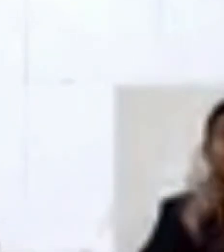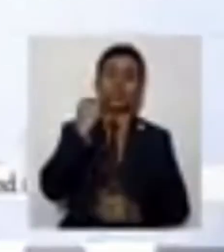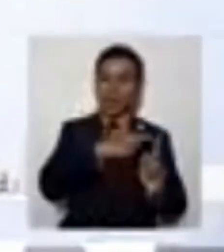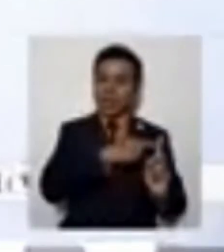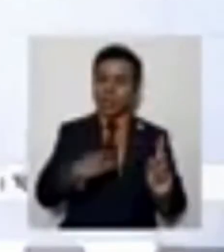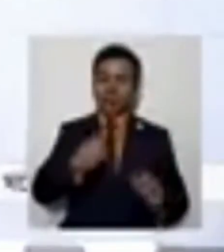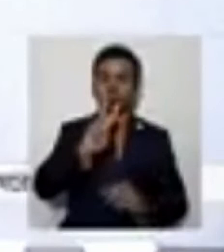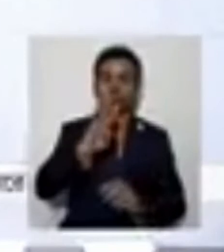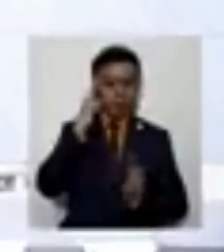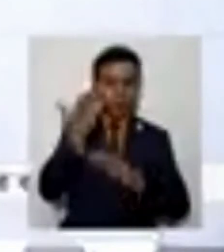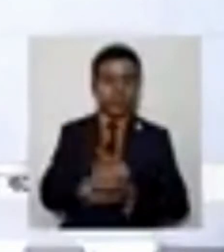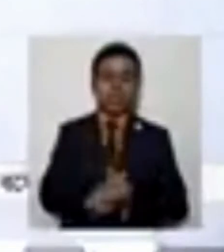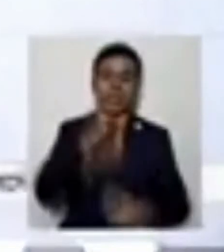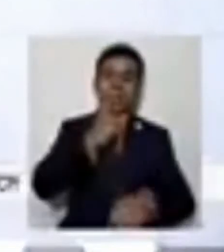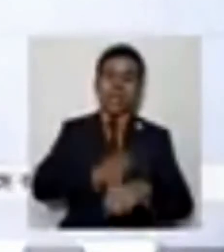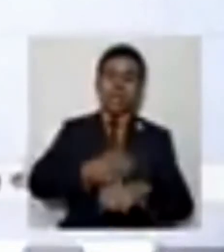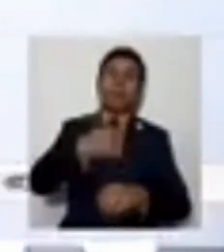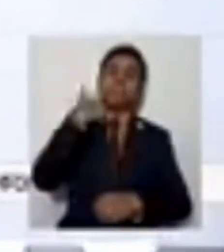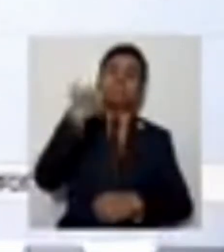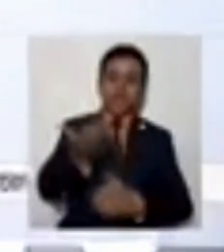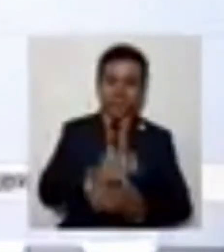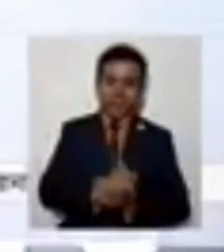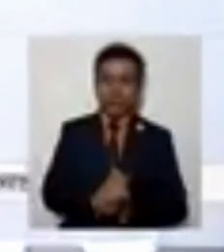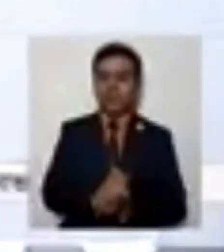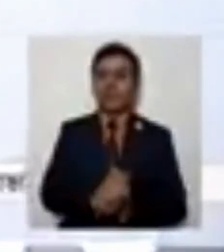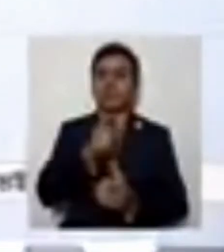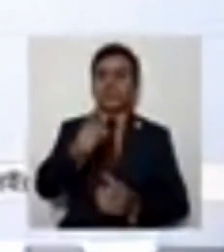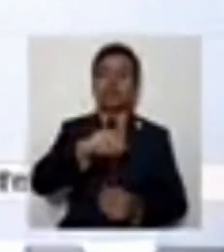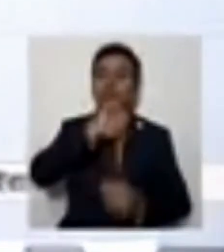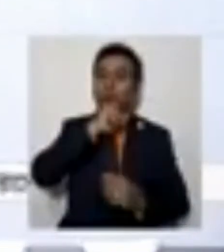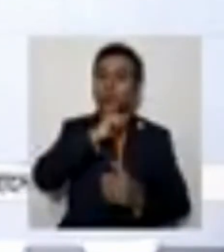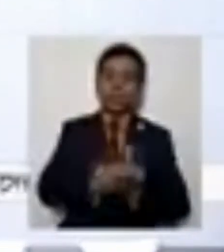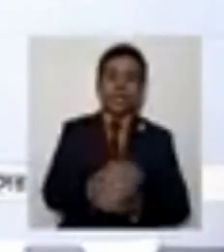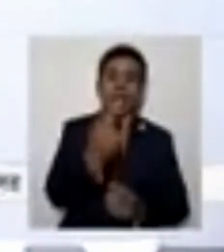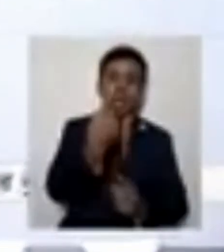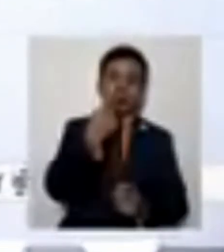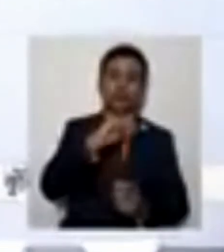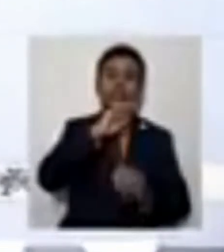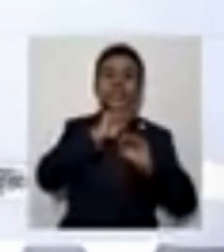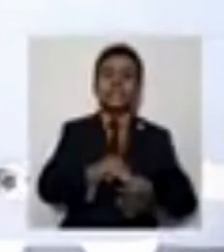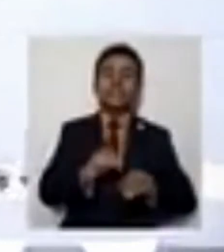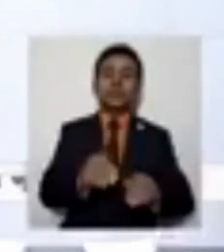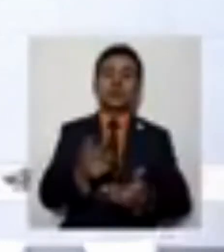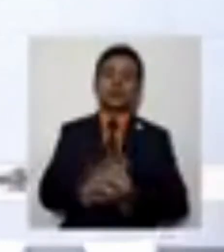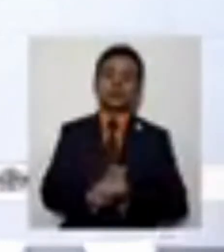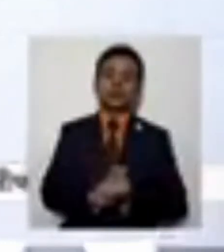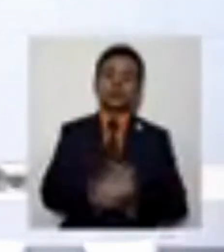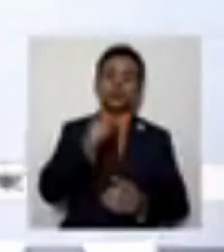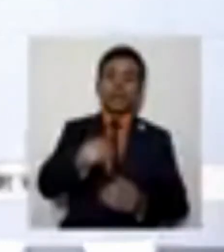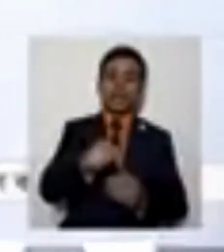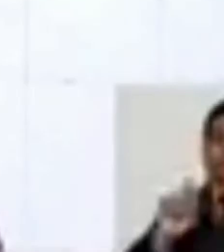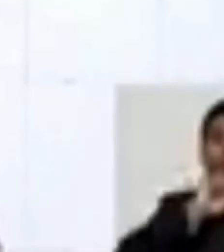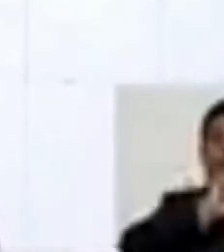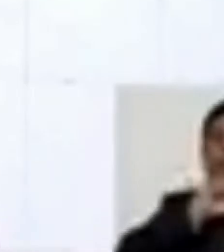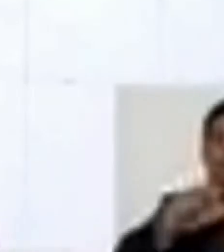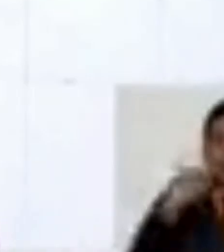9455 জন। মৃত্যুর তালিকা আজকেও আছে। আজকে 2 জন মৃত্যুবরণ করেছেন গত 24 ঘন্টায়, তারা 2 জনই ঢাকার